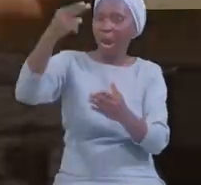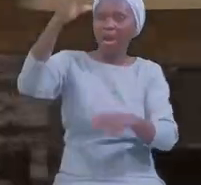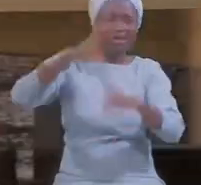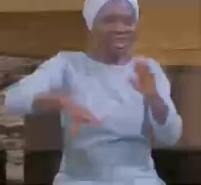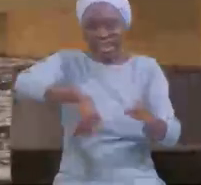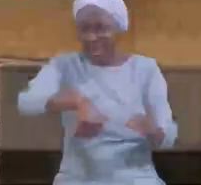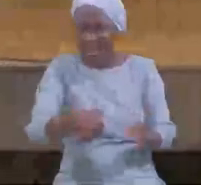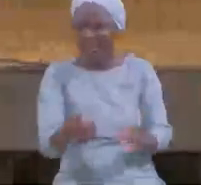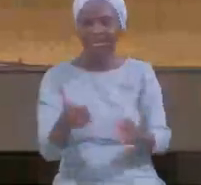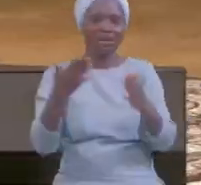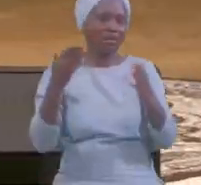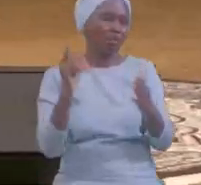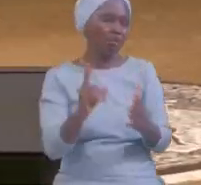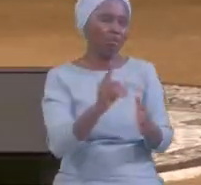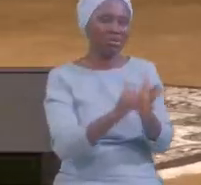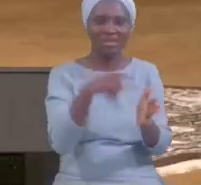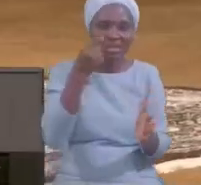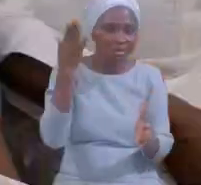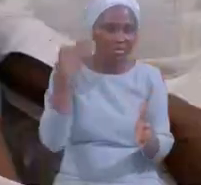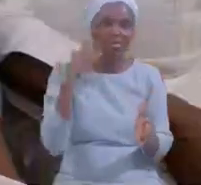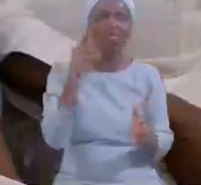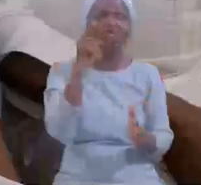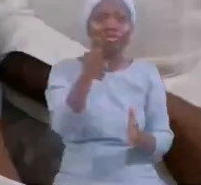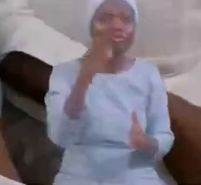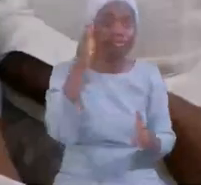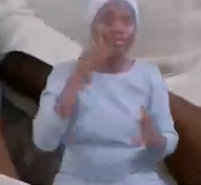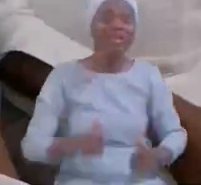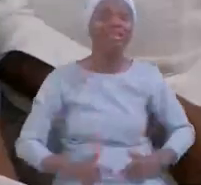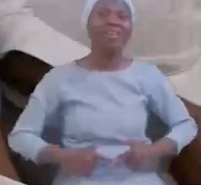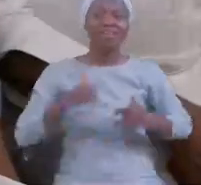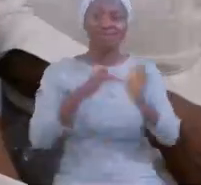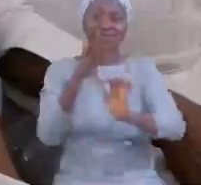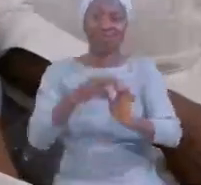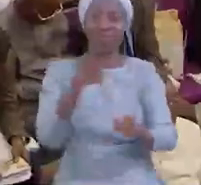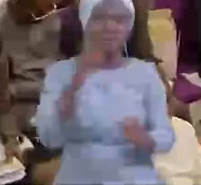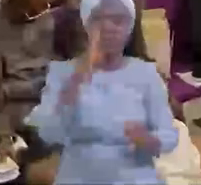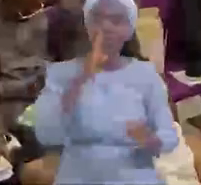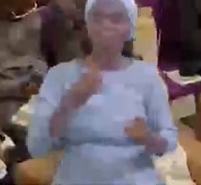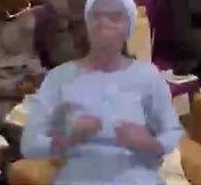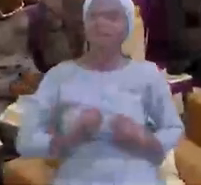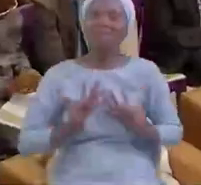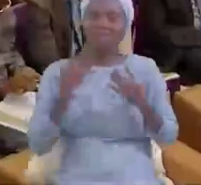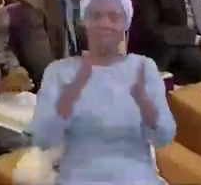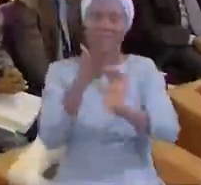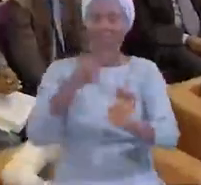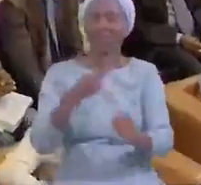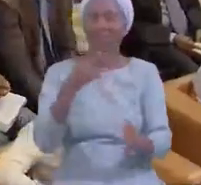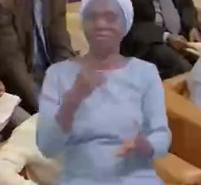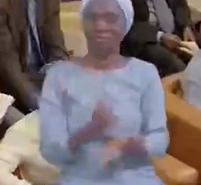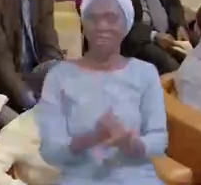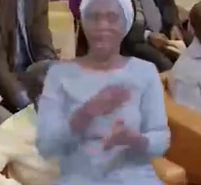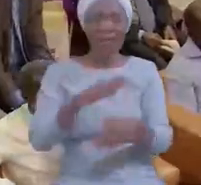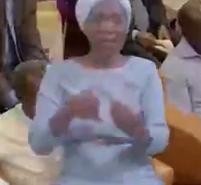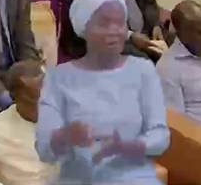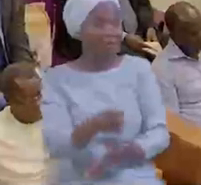que ce que quelqu'un vous dit. Vous vivrez, vous serez ranimé et toutes ces maladies et ces